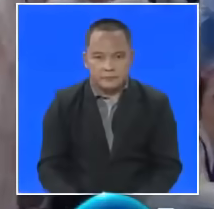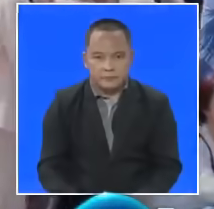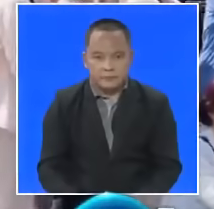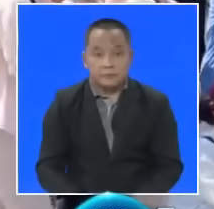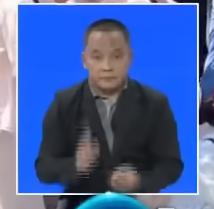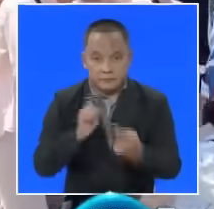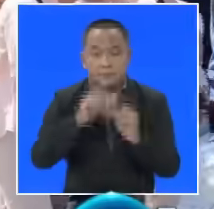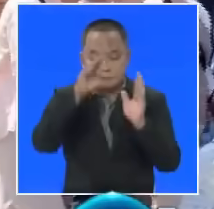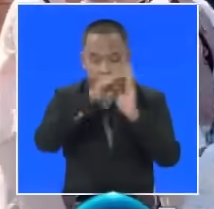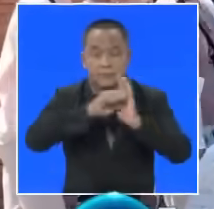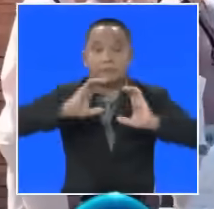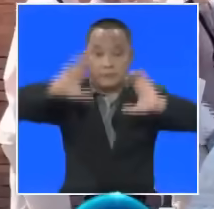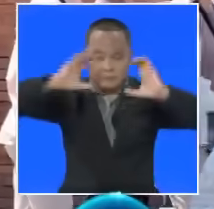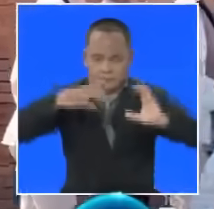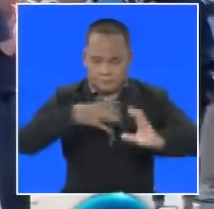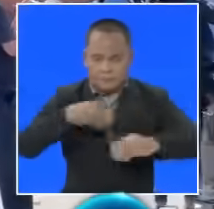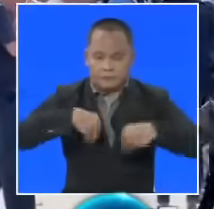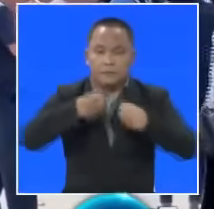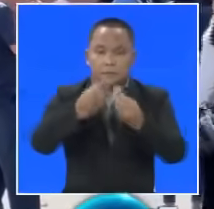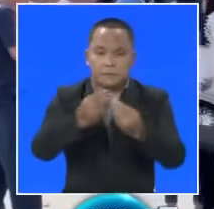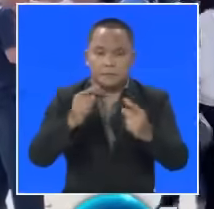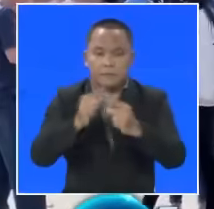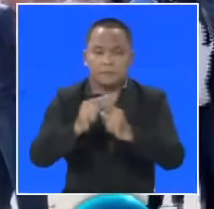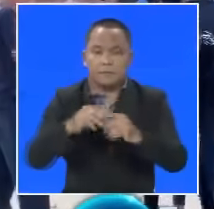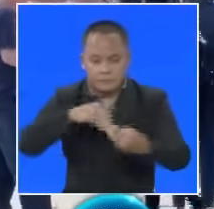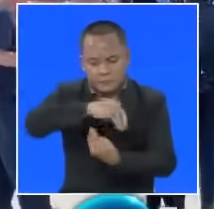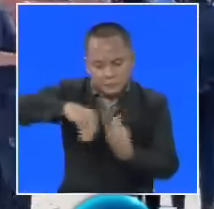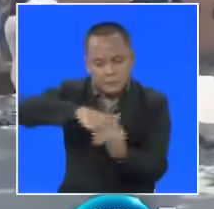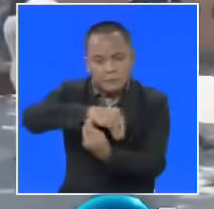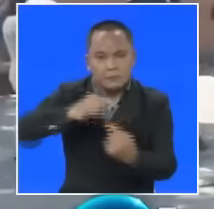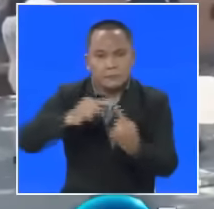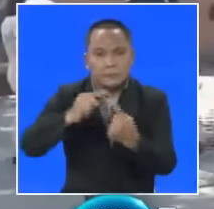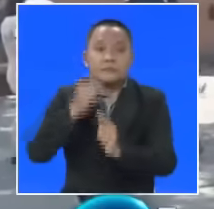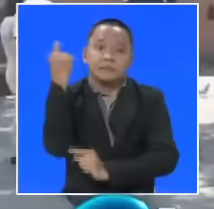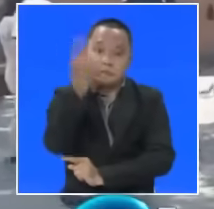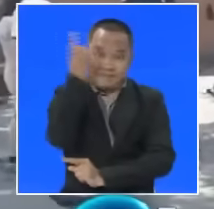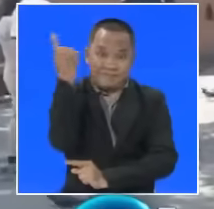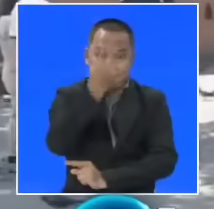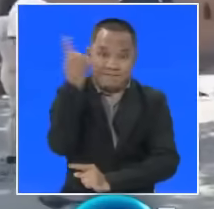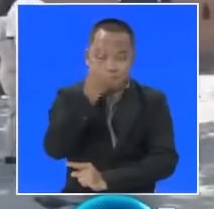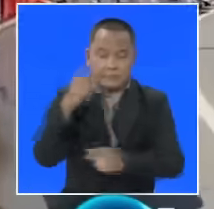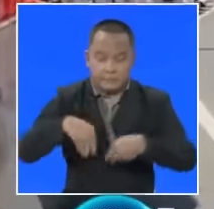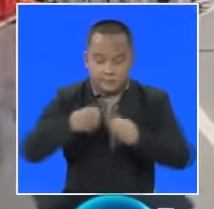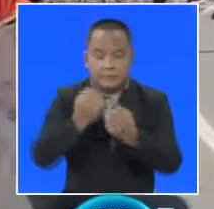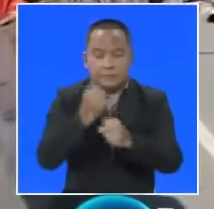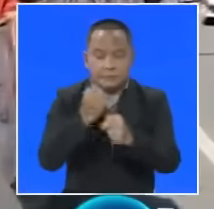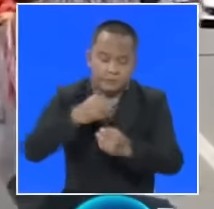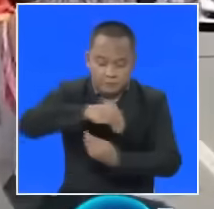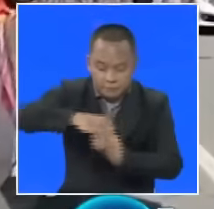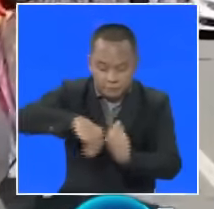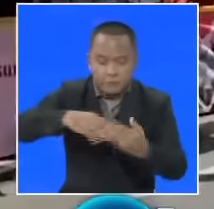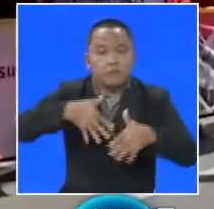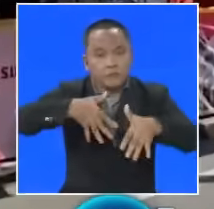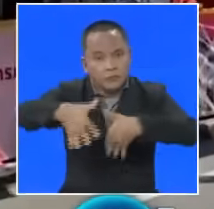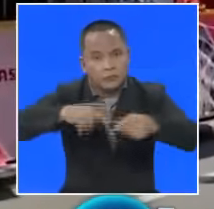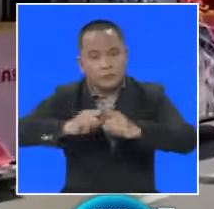หนึ่งในนโยบายที่รัฐบาลหวังจะใช้เป็นเครื่องมือในการกระตุ้นเศรษฐกิจก็คือการท่องเที่ยวเพื่อสร้างงานสร้างรายได้ให้กับประ